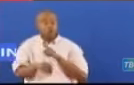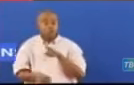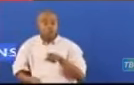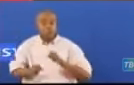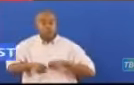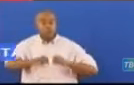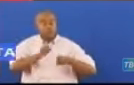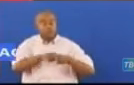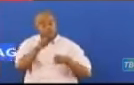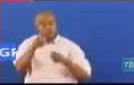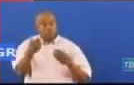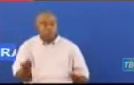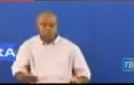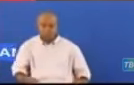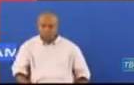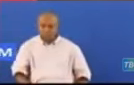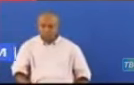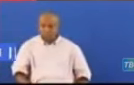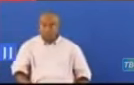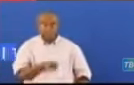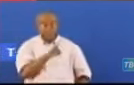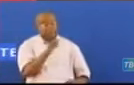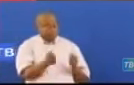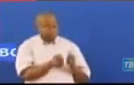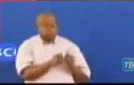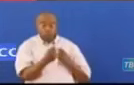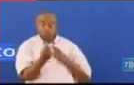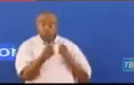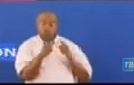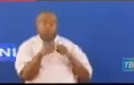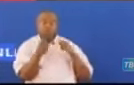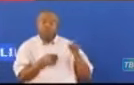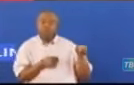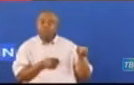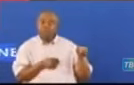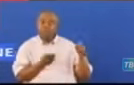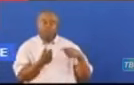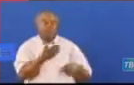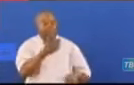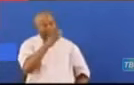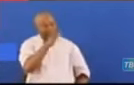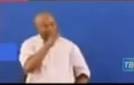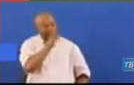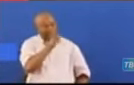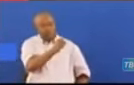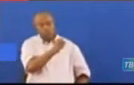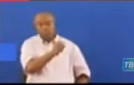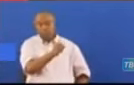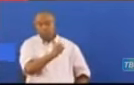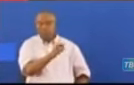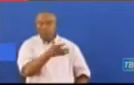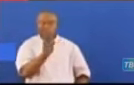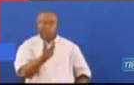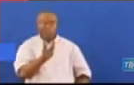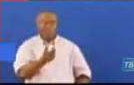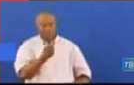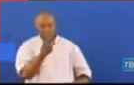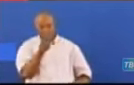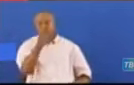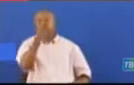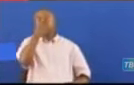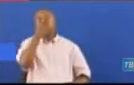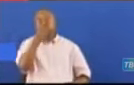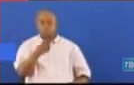mamlaka ya wakati huo? Hichi anachokifanya Gwajima ni kiburi kilichojaa kuvimba na